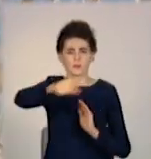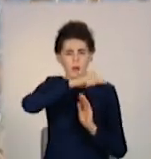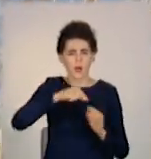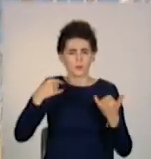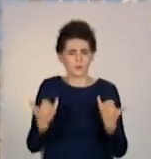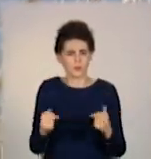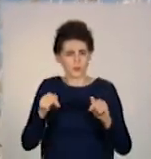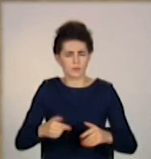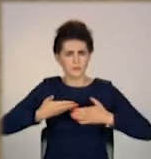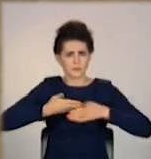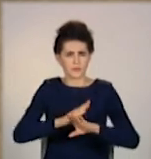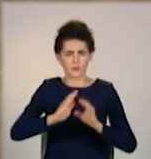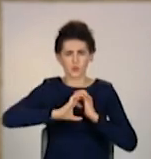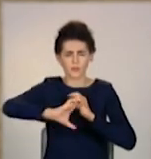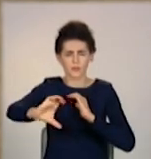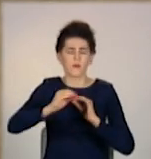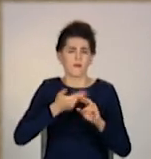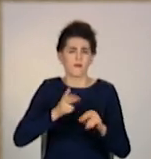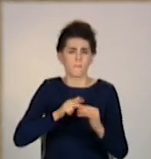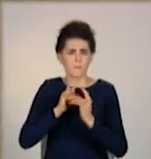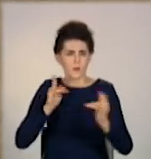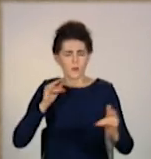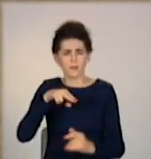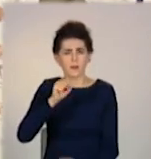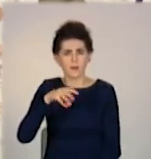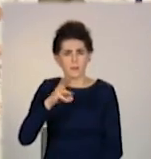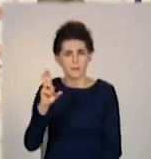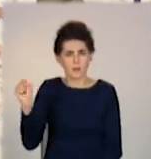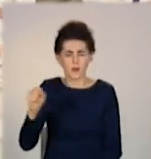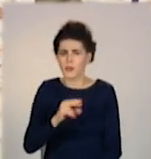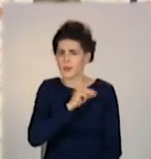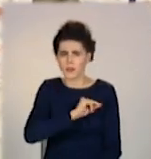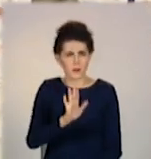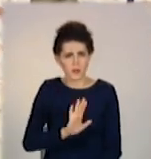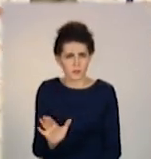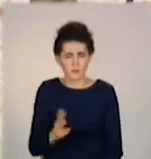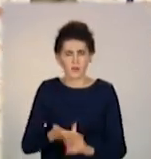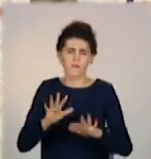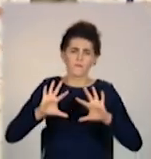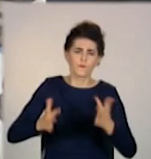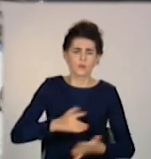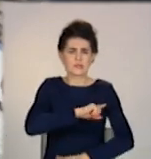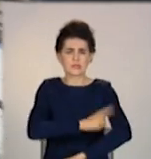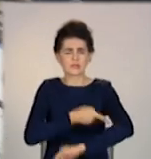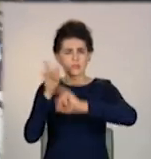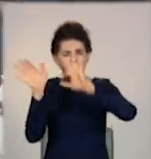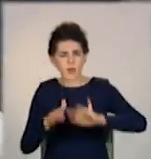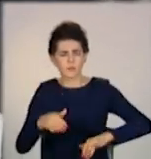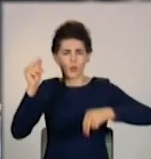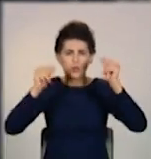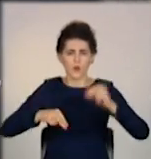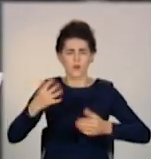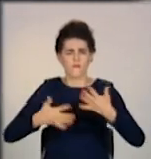зруйновано аварійний водозлив. А система, що регулює відтік води, не працює. У разі сильної зливи чи снігопаду гребля може